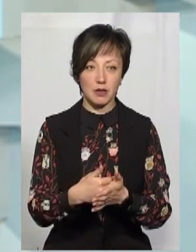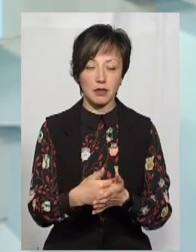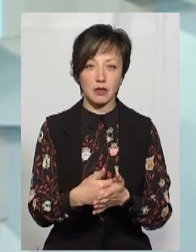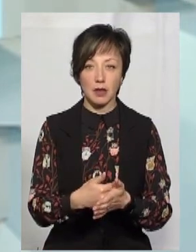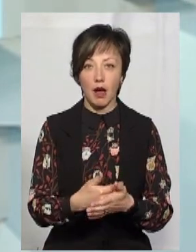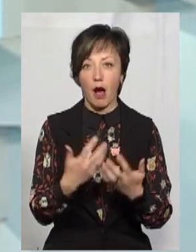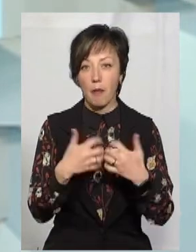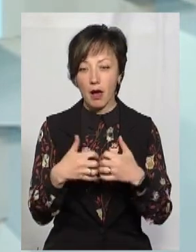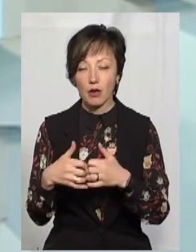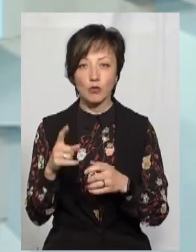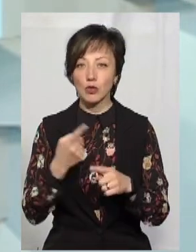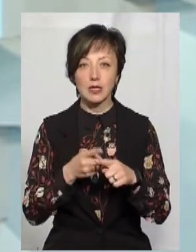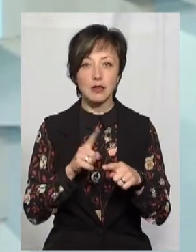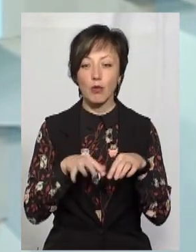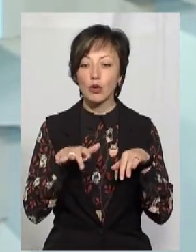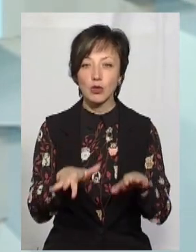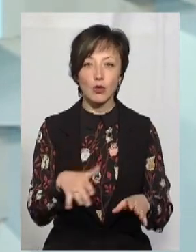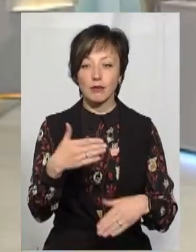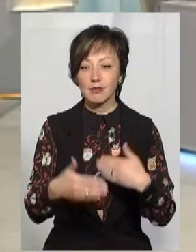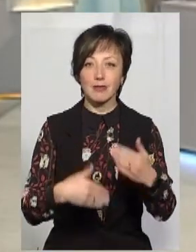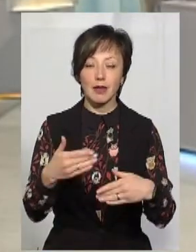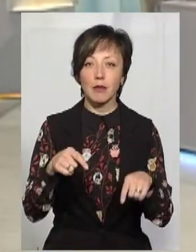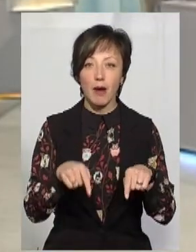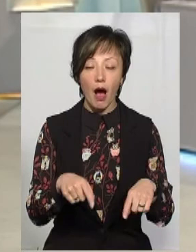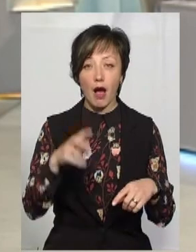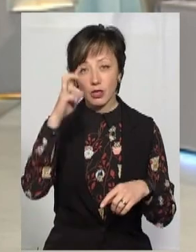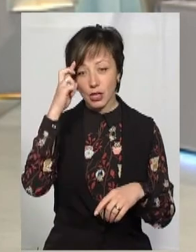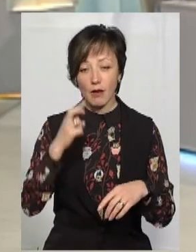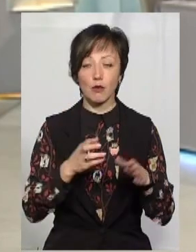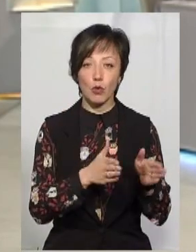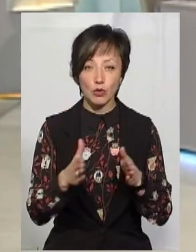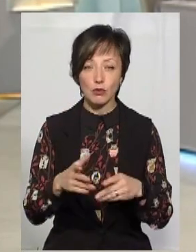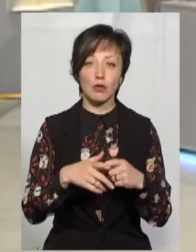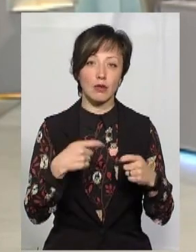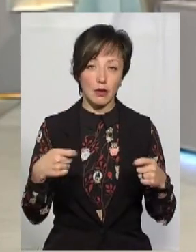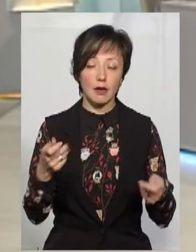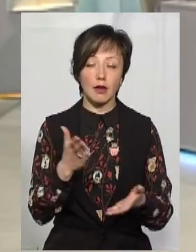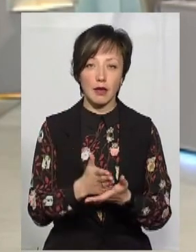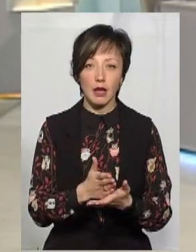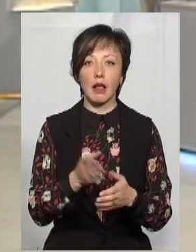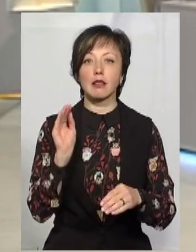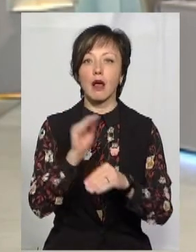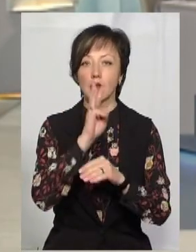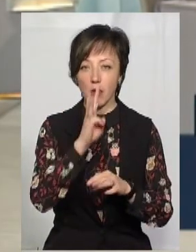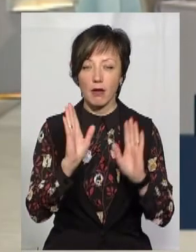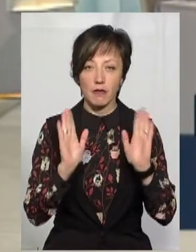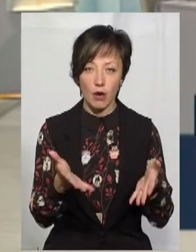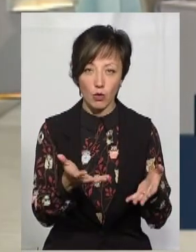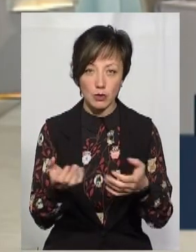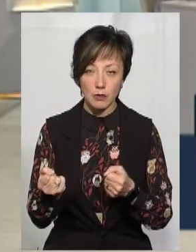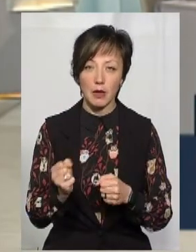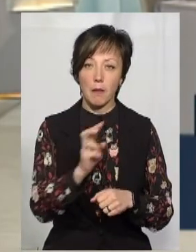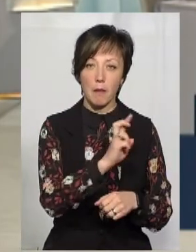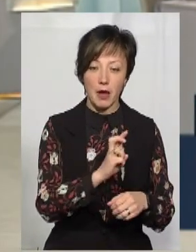знаю, ШВЛ? Тому що він не проходить ці всі процедури. Тут процедури, ми дотримуємося їх, але ще раз підкреслюю, надбавки лікарі отримують.